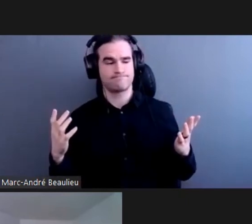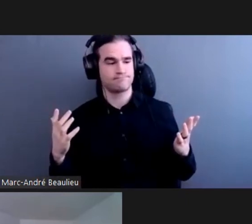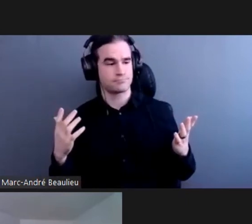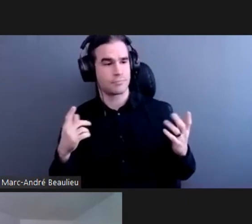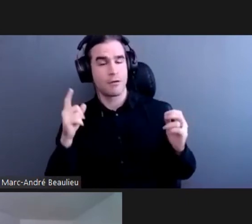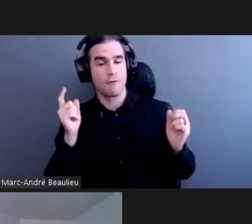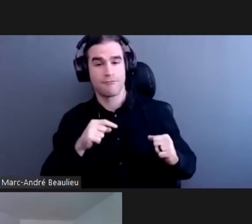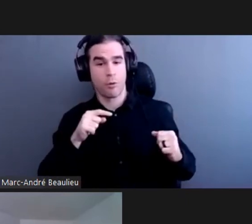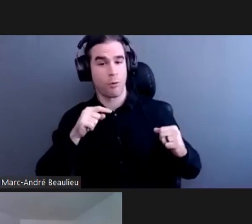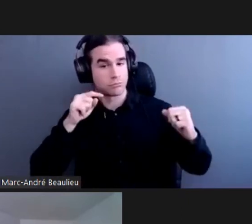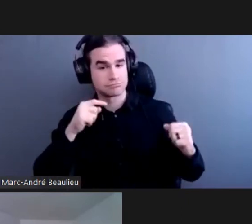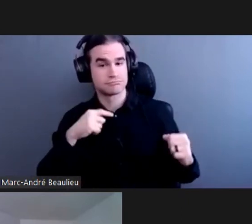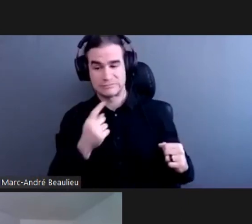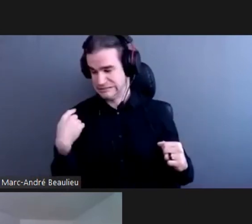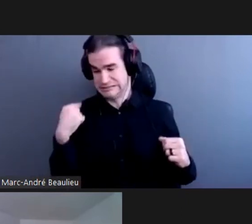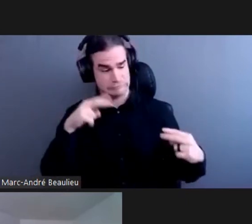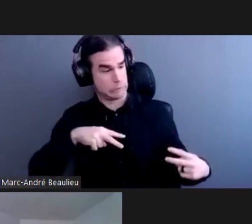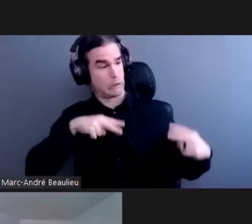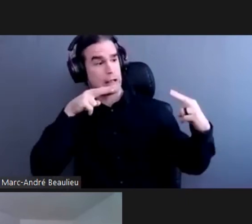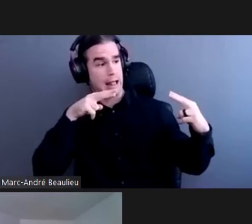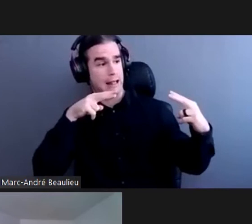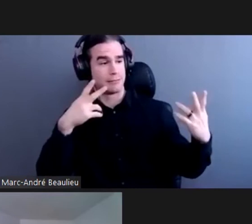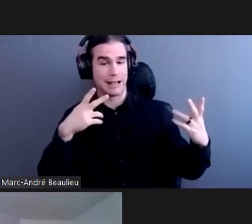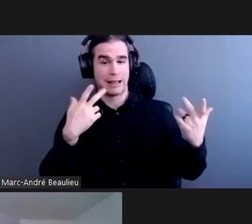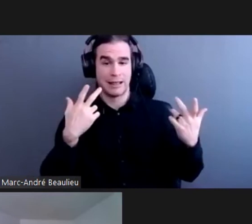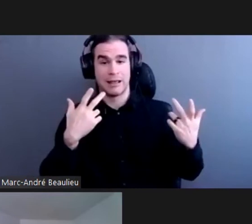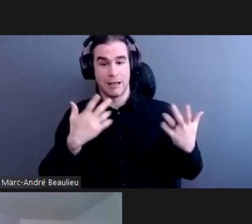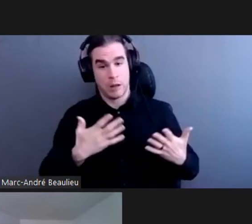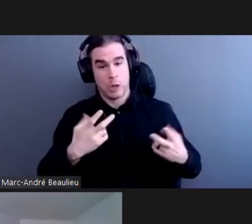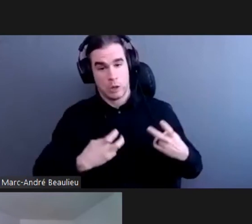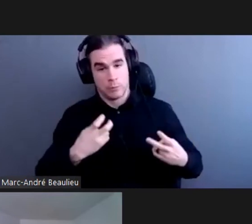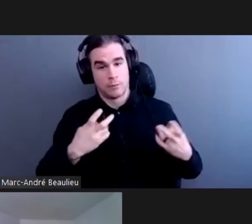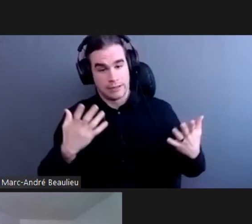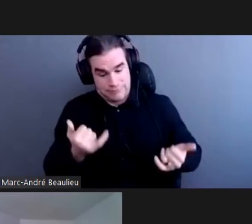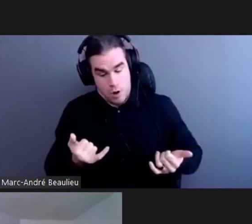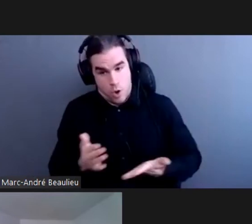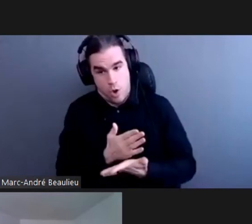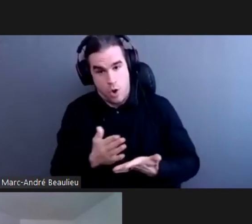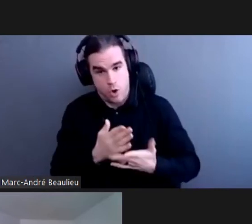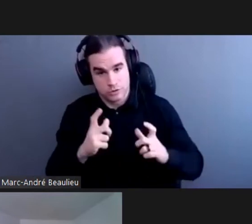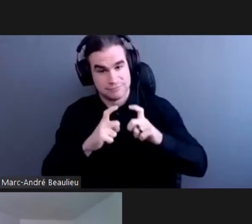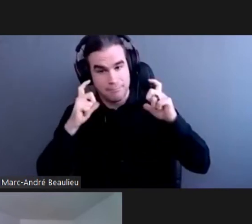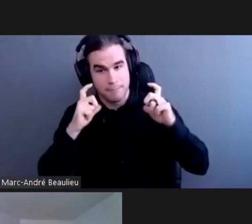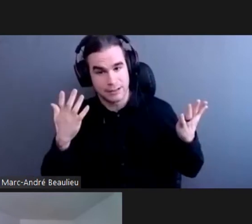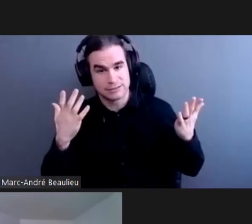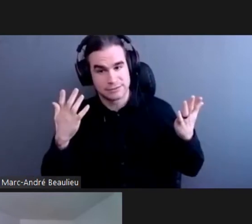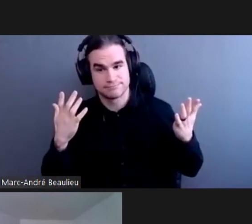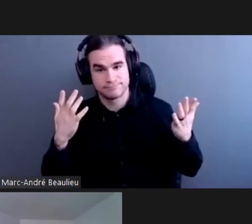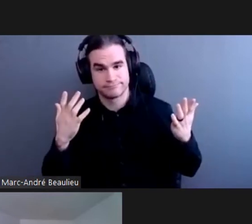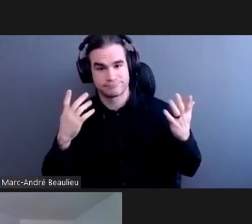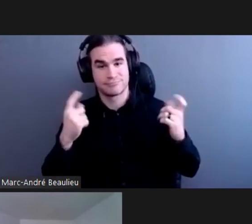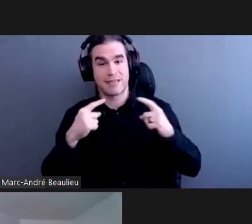de regarder la personne qui parle, mais là, le grand problème dans le moment, c'est les masques. Avec